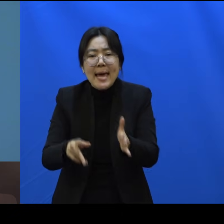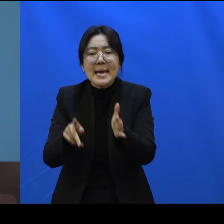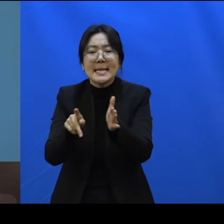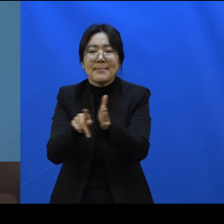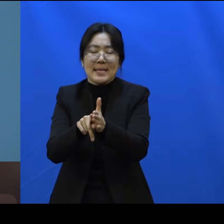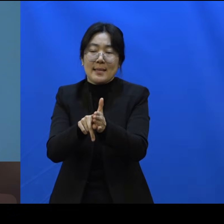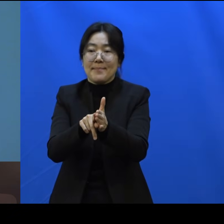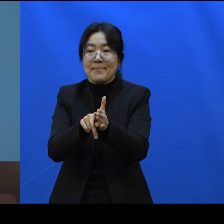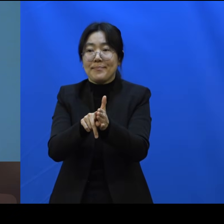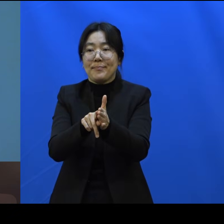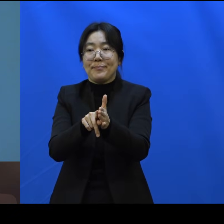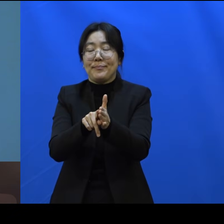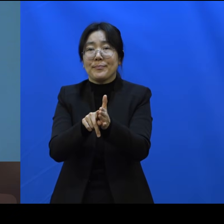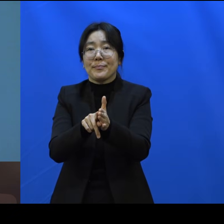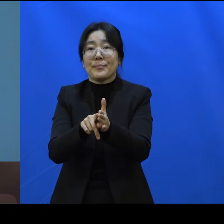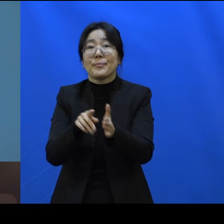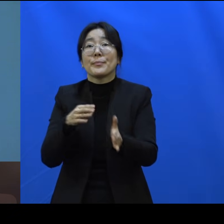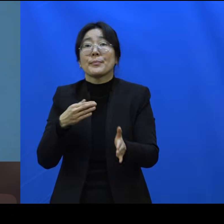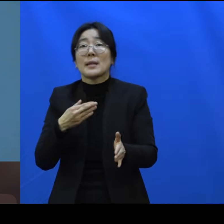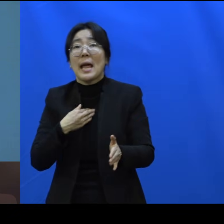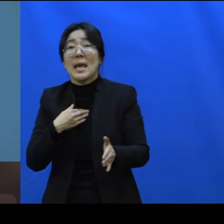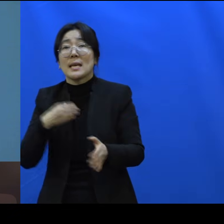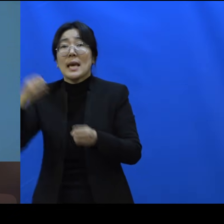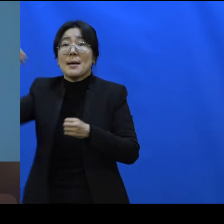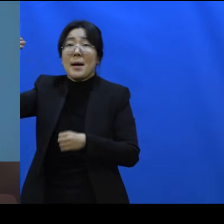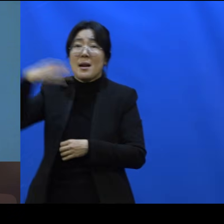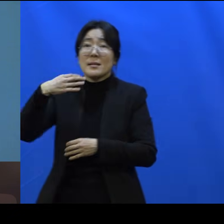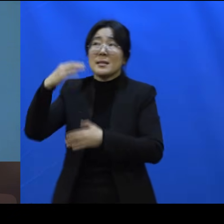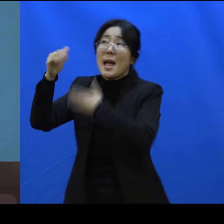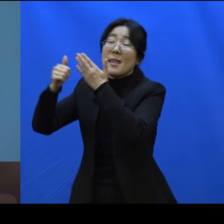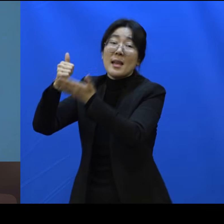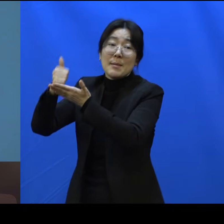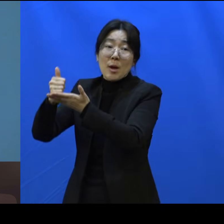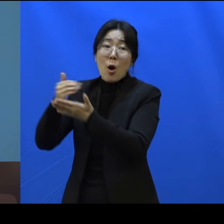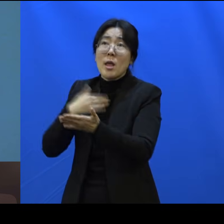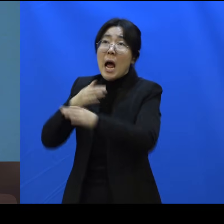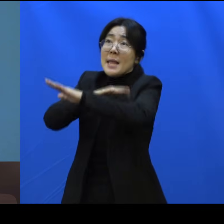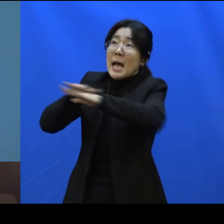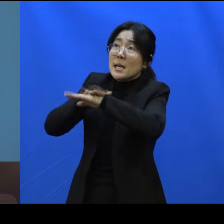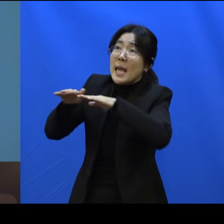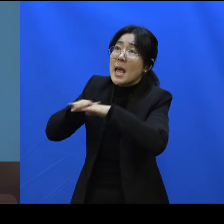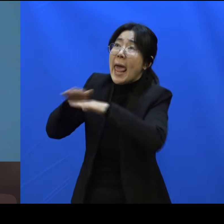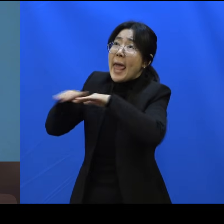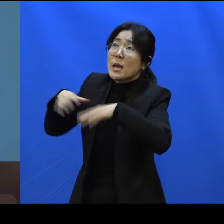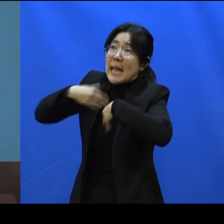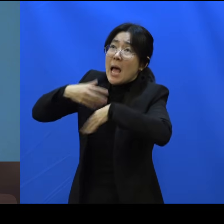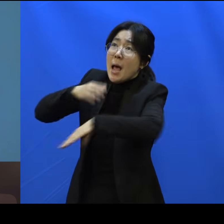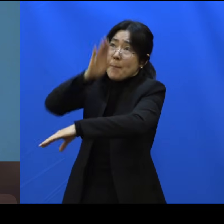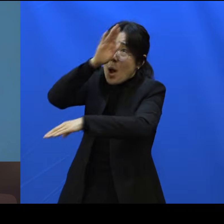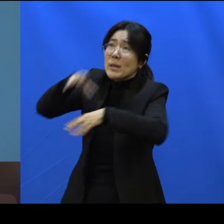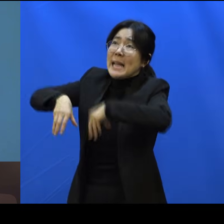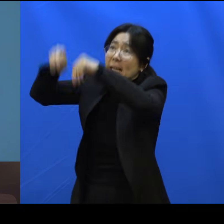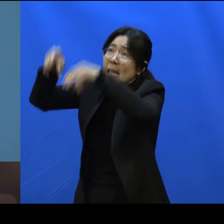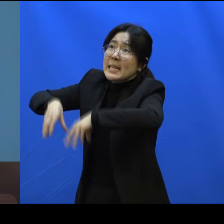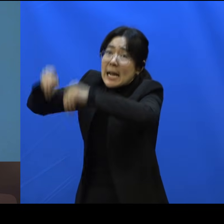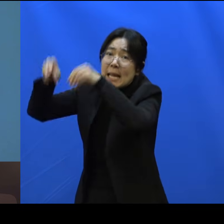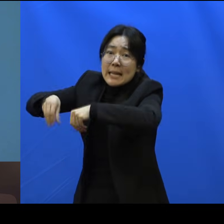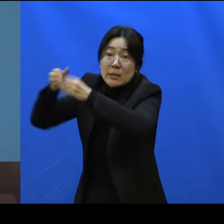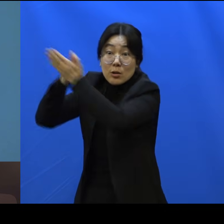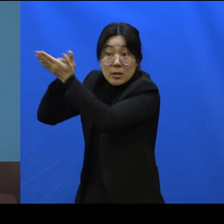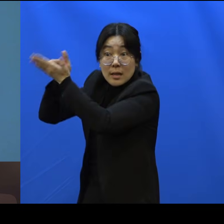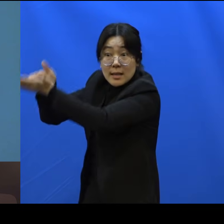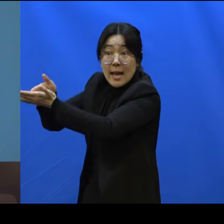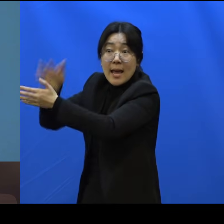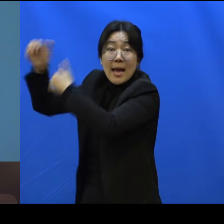거죠. 나에게 이르시기를 내 은혜가 내게 족하도다. 이는 내 능력이 약한